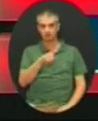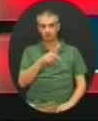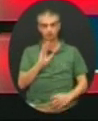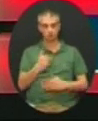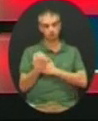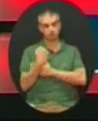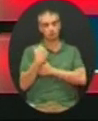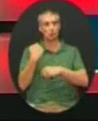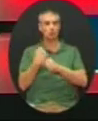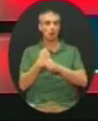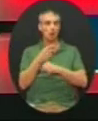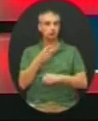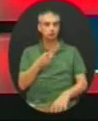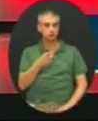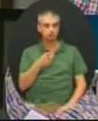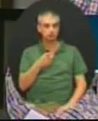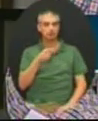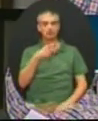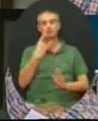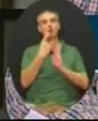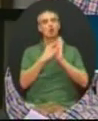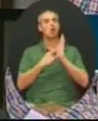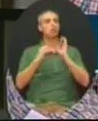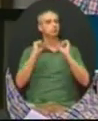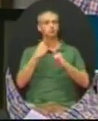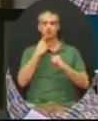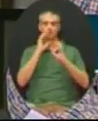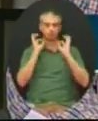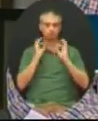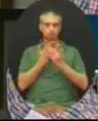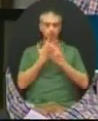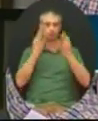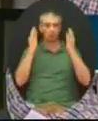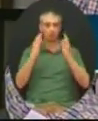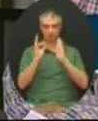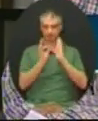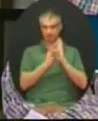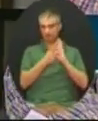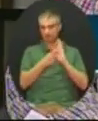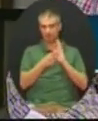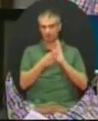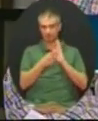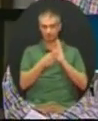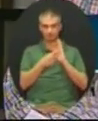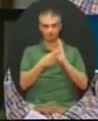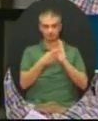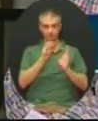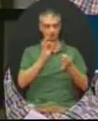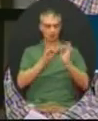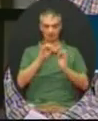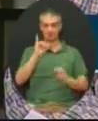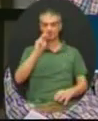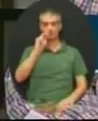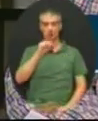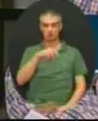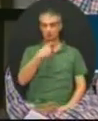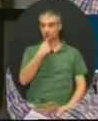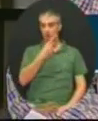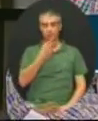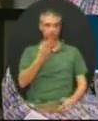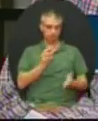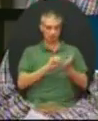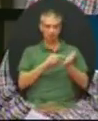מוסמכת לעשות את זה. וכאן חוק היסוד אומר בצורה מפורשת, בסעיף שגם עורך דין ינון מצטט, שאומר